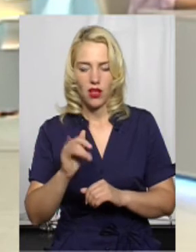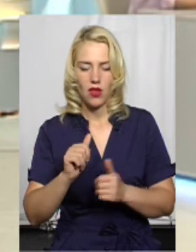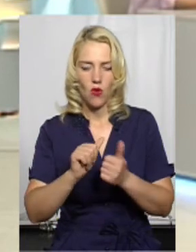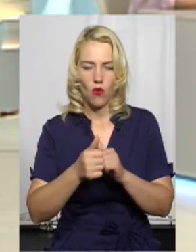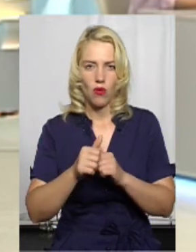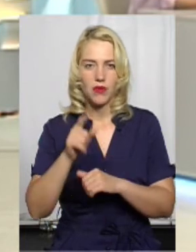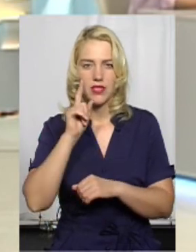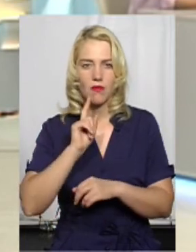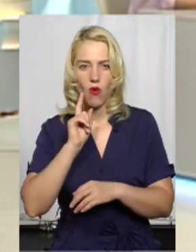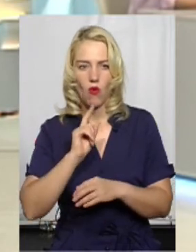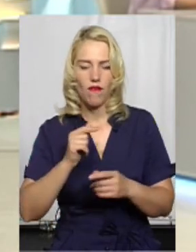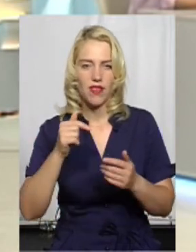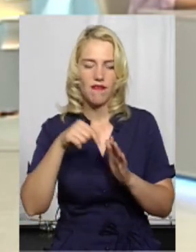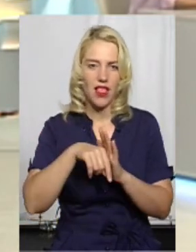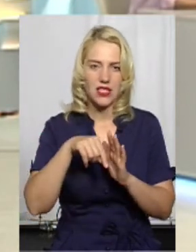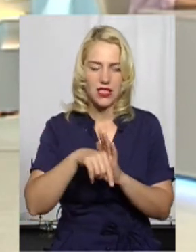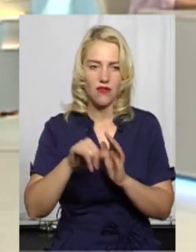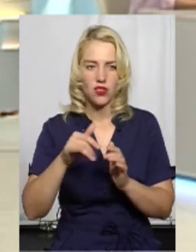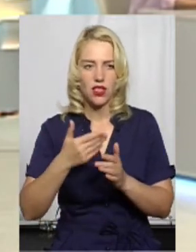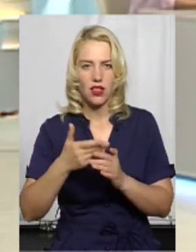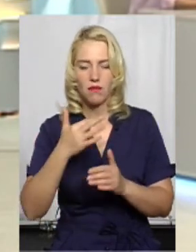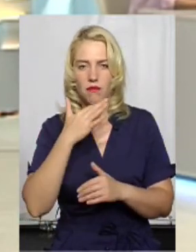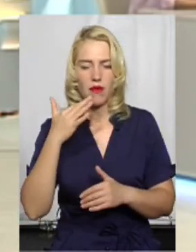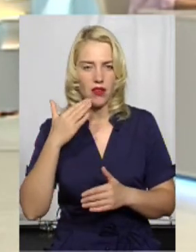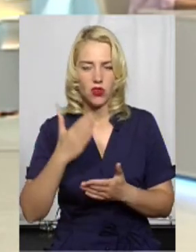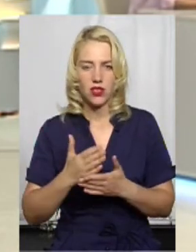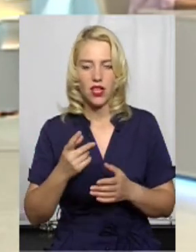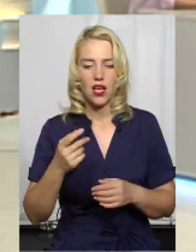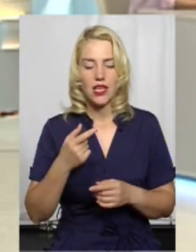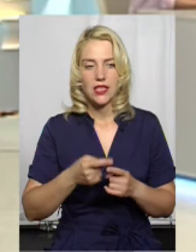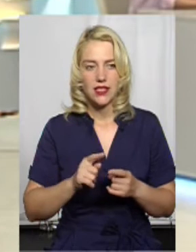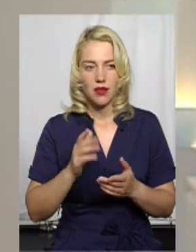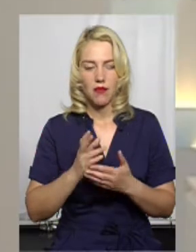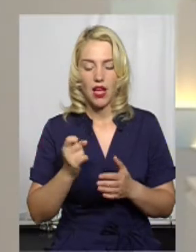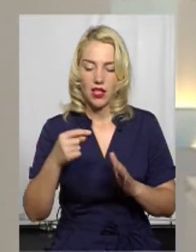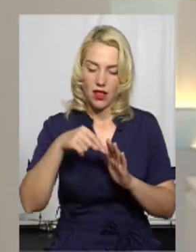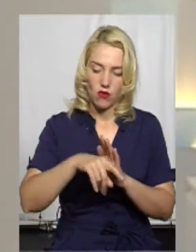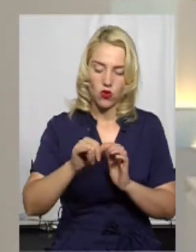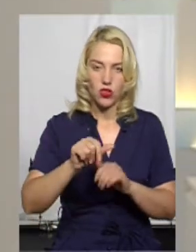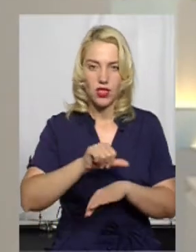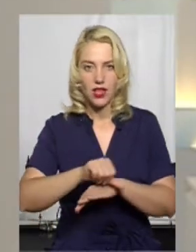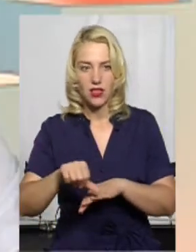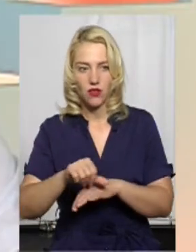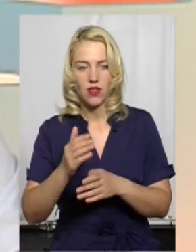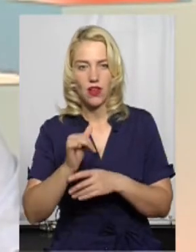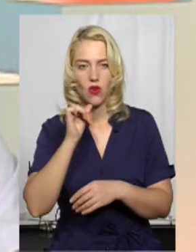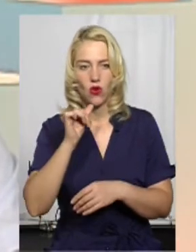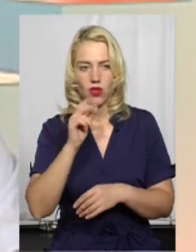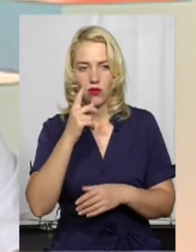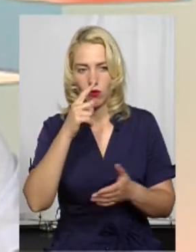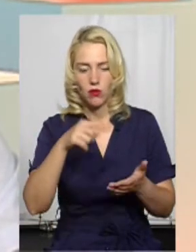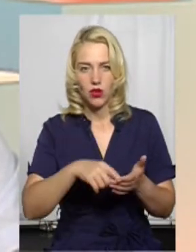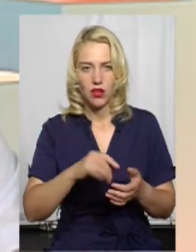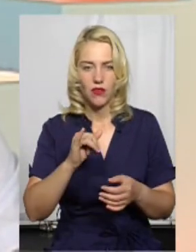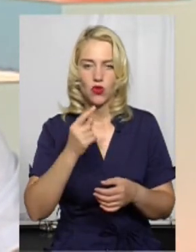смакові властивості, там скільки багато ці нюансів. Ці фактори мають значення і для внутрішнього, і для зовнішнього? Абсолютно, так, бо є ж горіхи, які попадають,